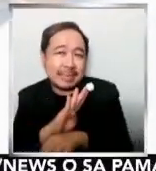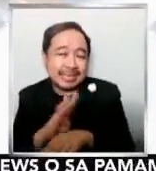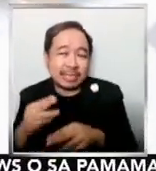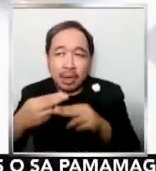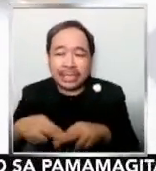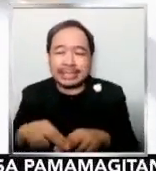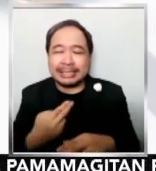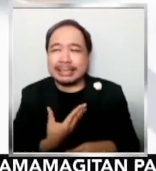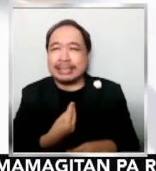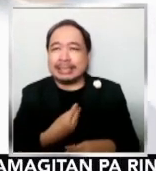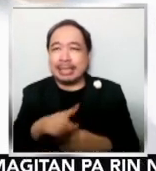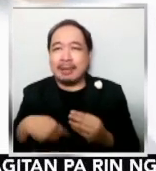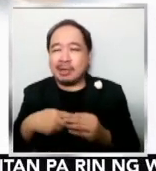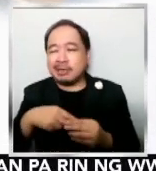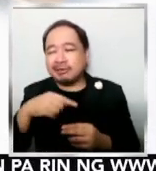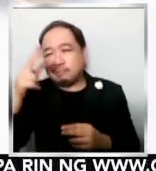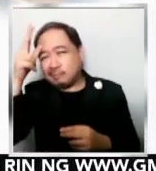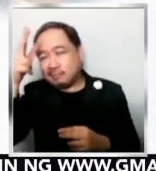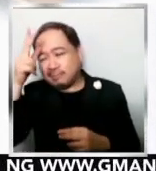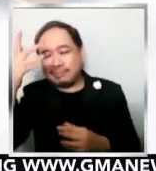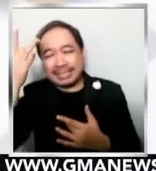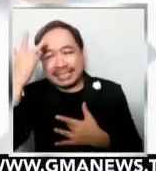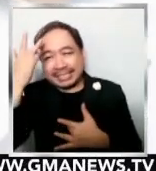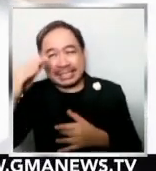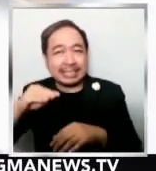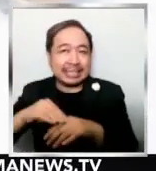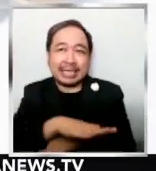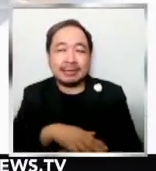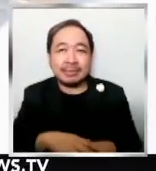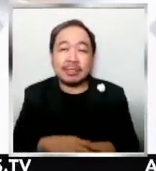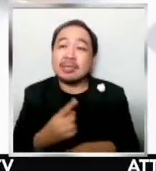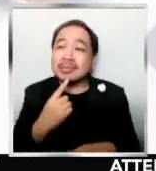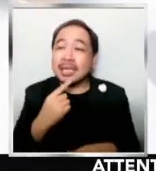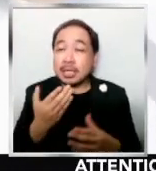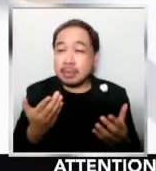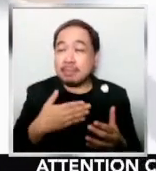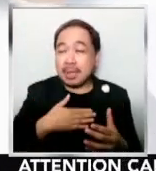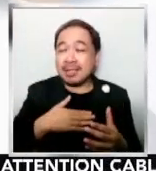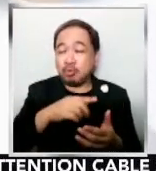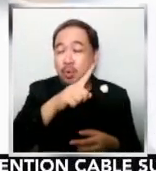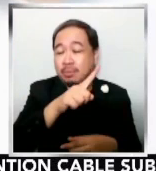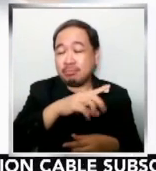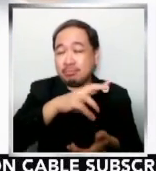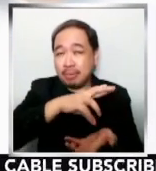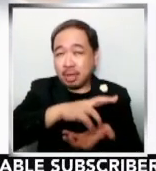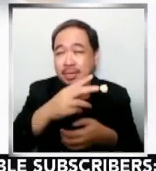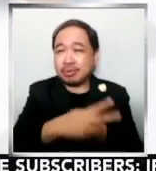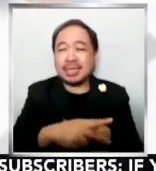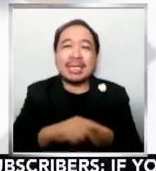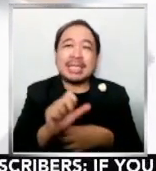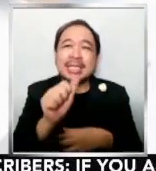meron kaming hindi bababa ng 10 million eggs a day na hinaharvest. At kung yan ay